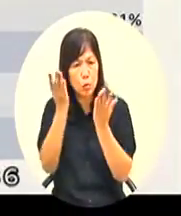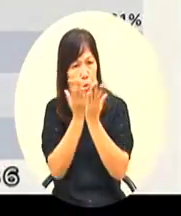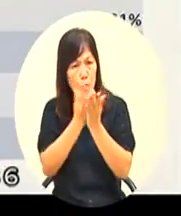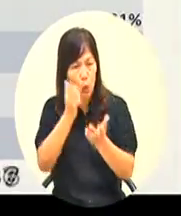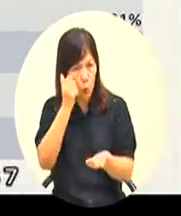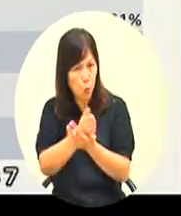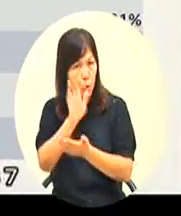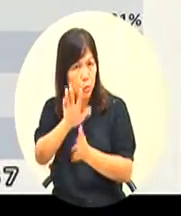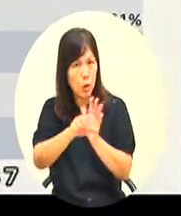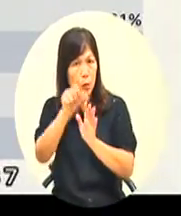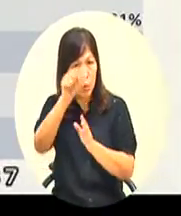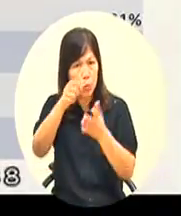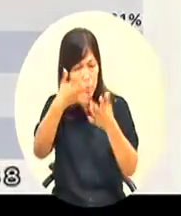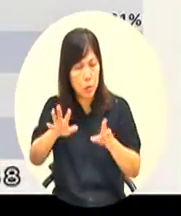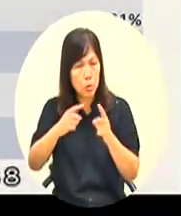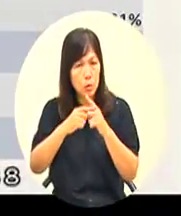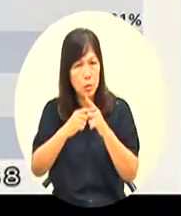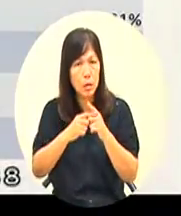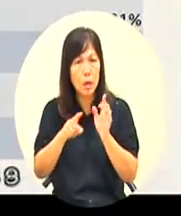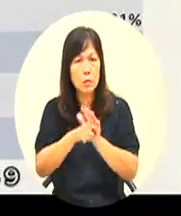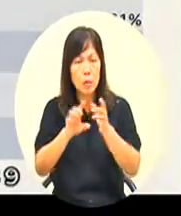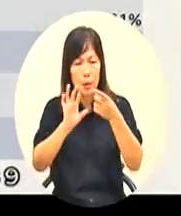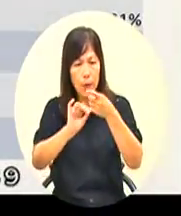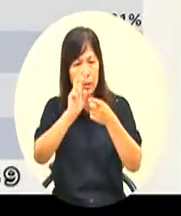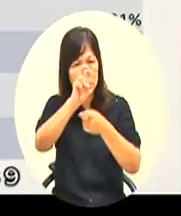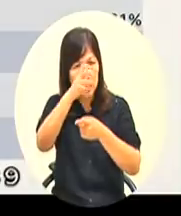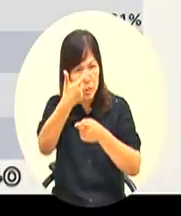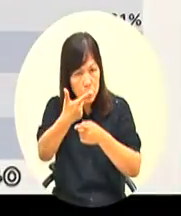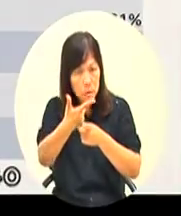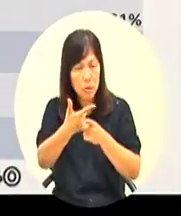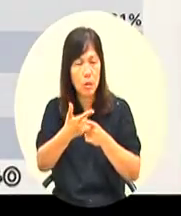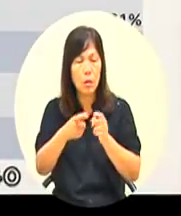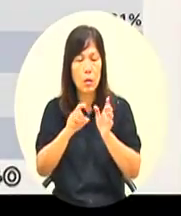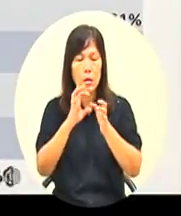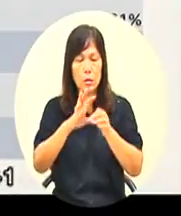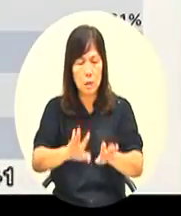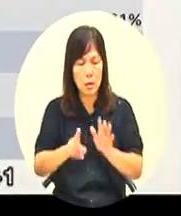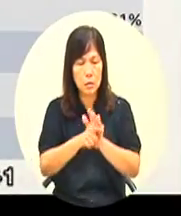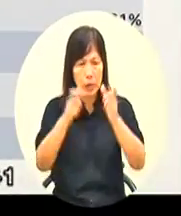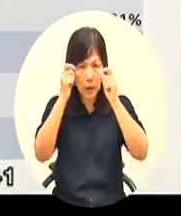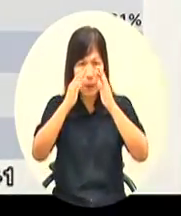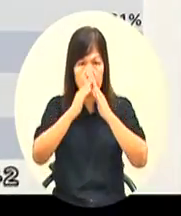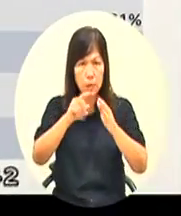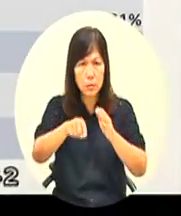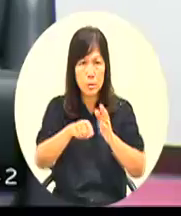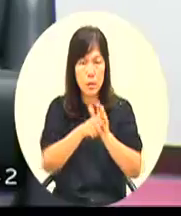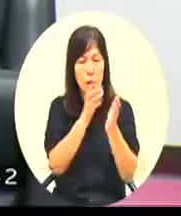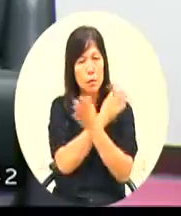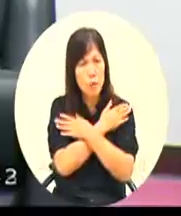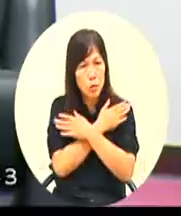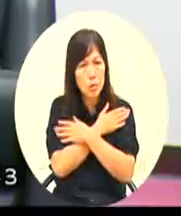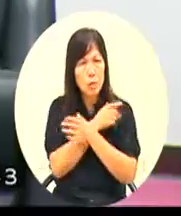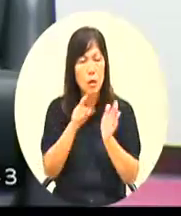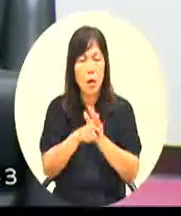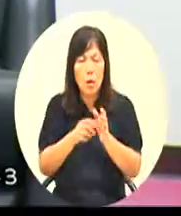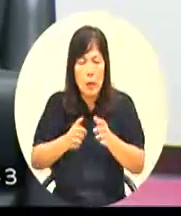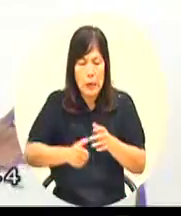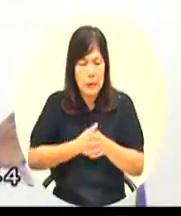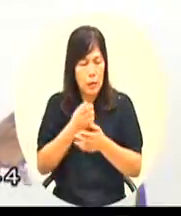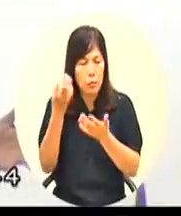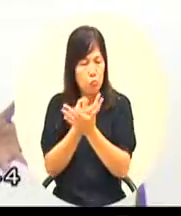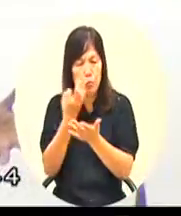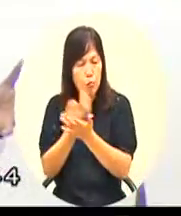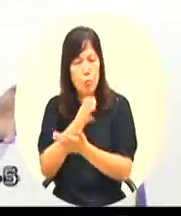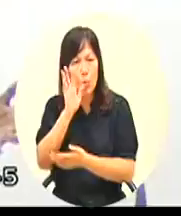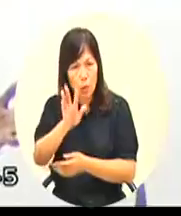签抽到的只有5000多人，才26%。那现在我们现在高雄市的幼儿园是严重的供应不足